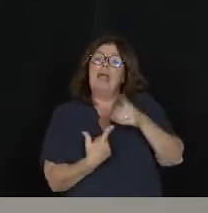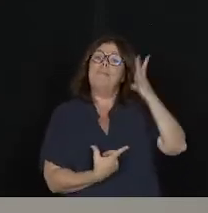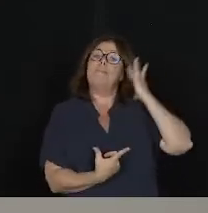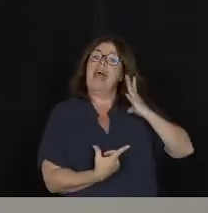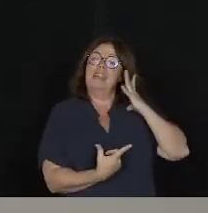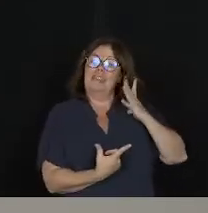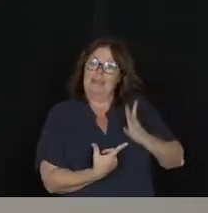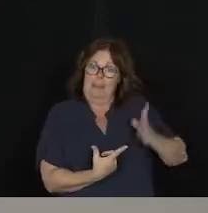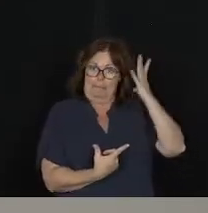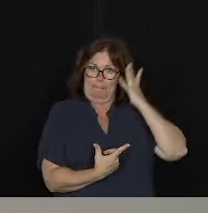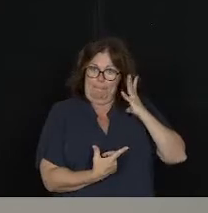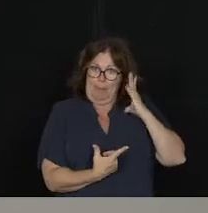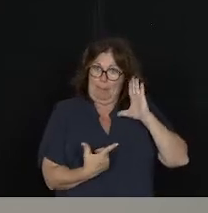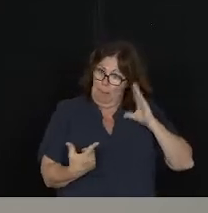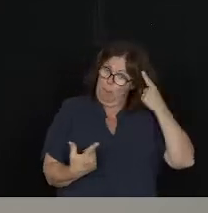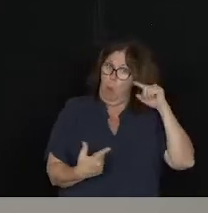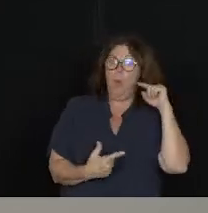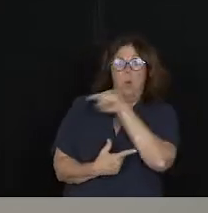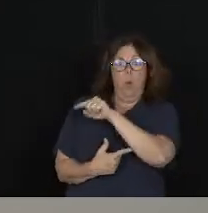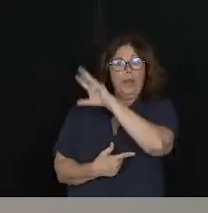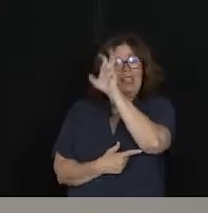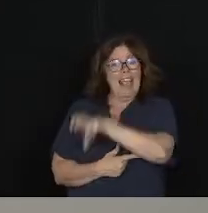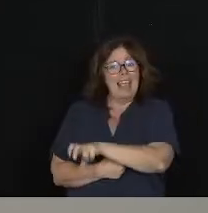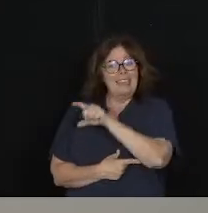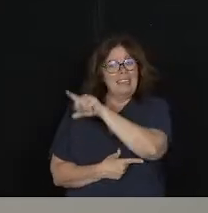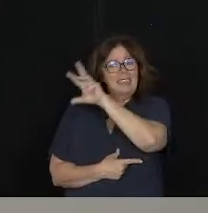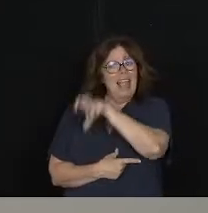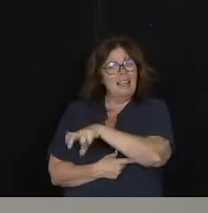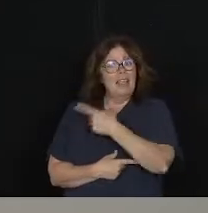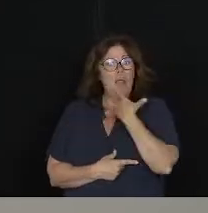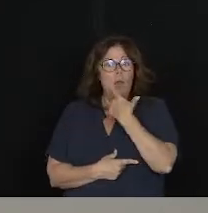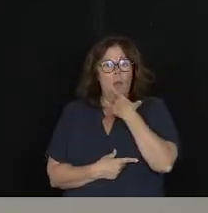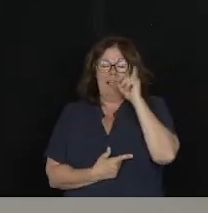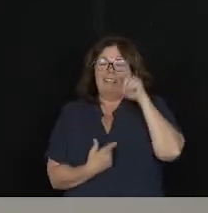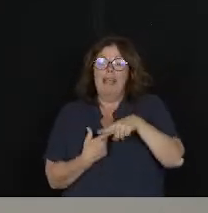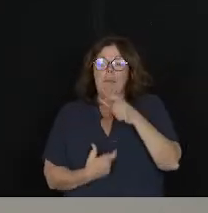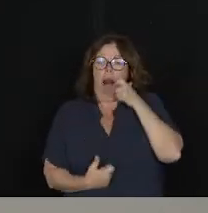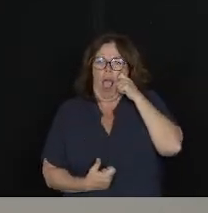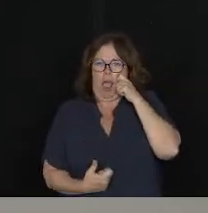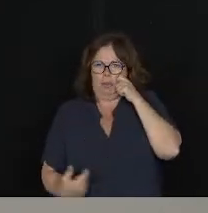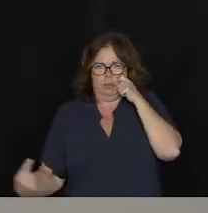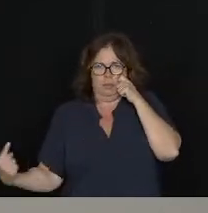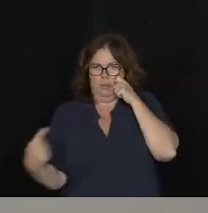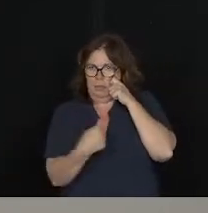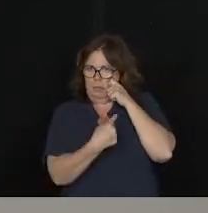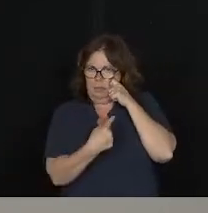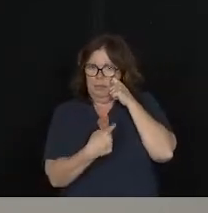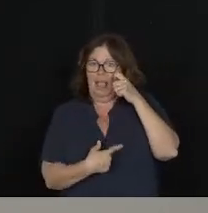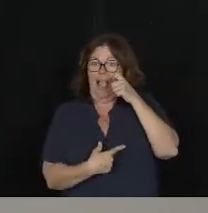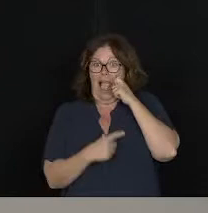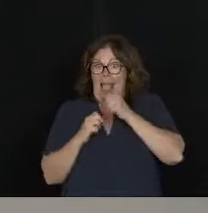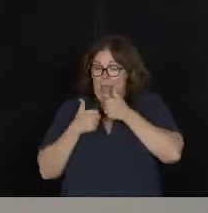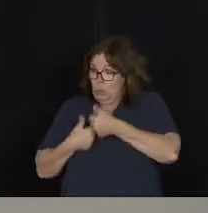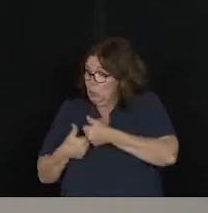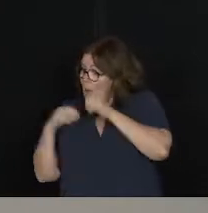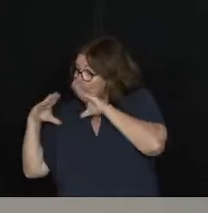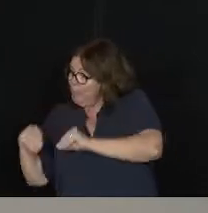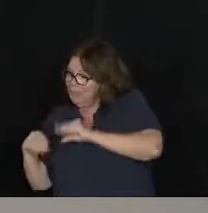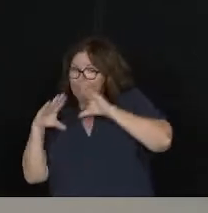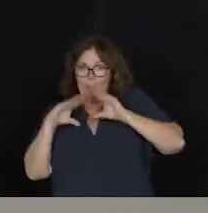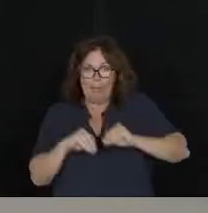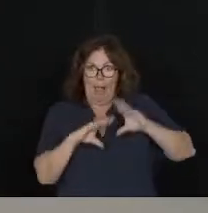le nazisme se configure comme un déterminisme racial. Et ce déterminisme racial, il fait que ça change le